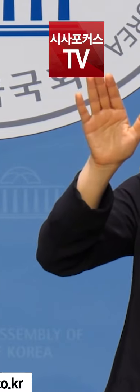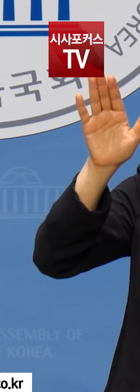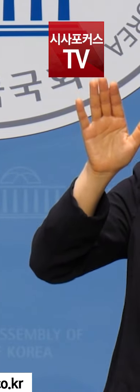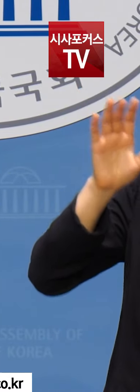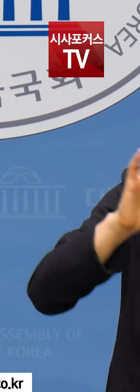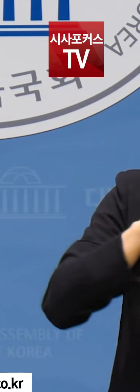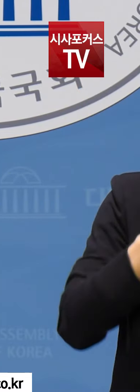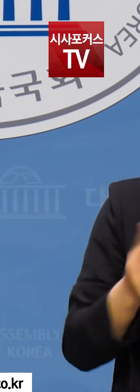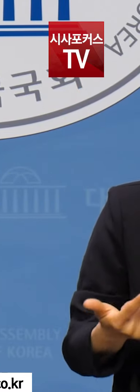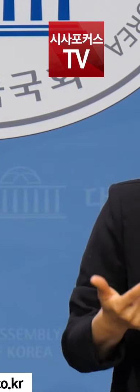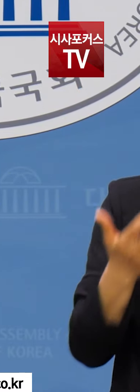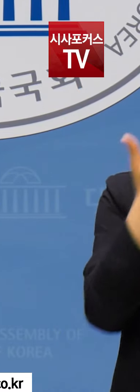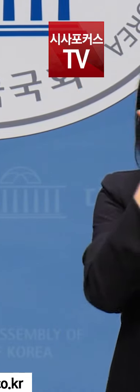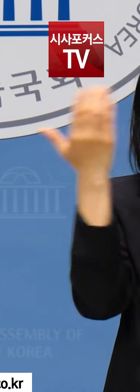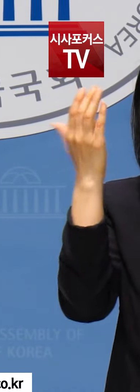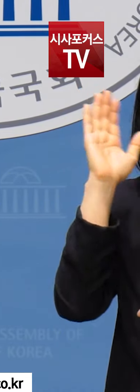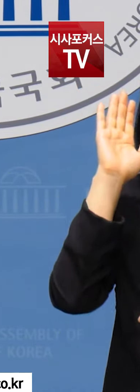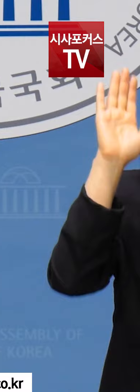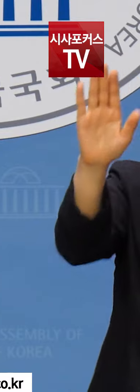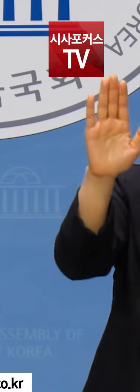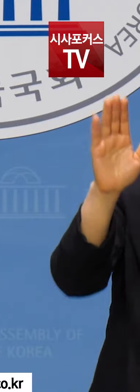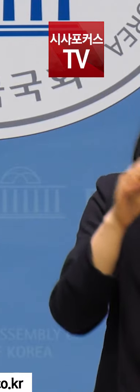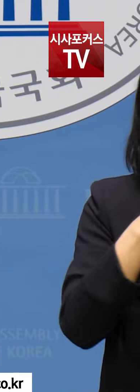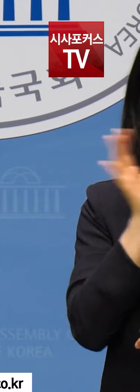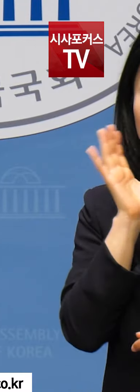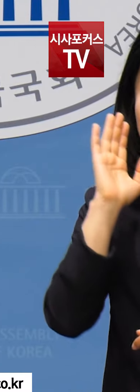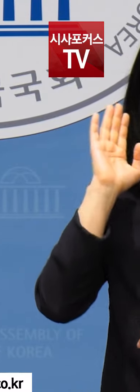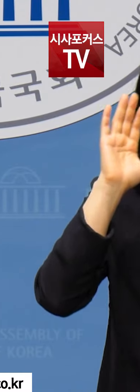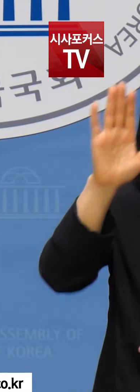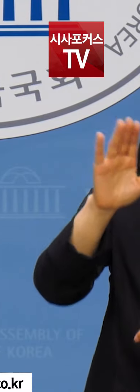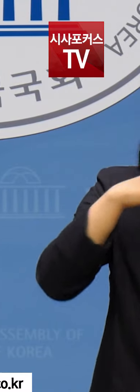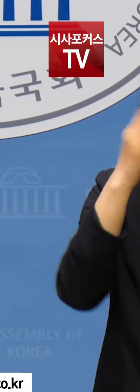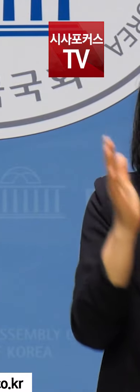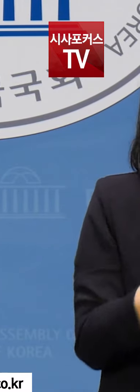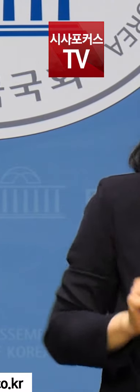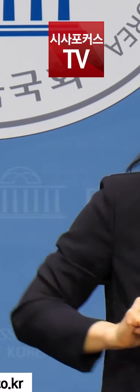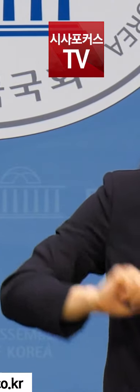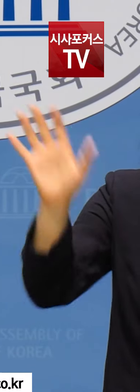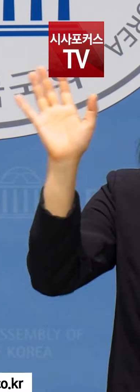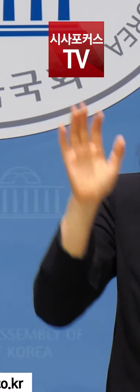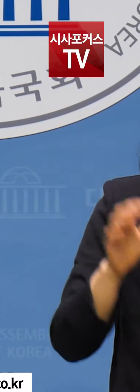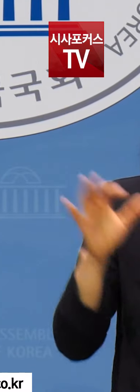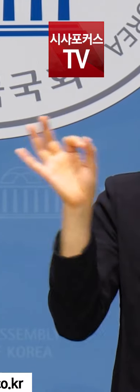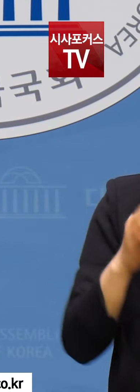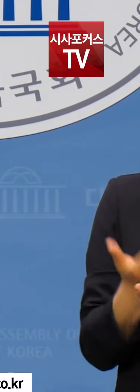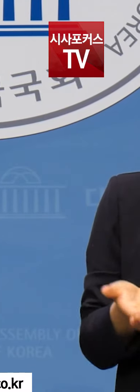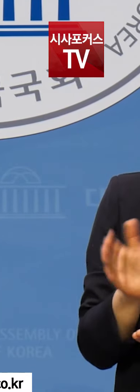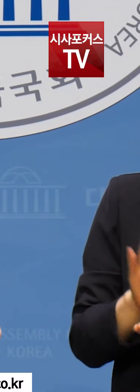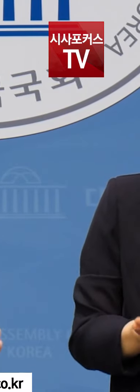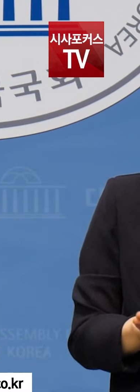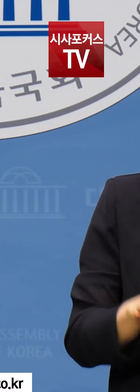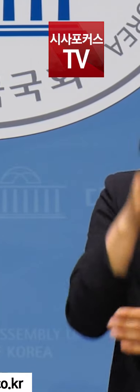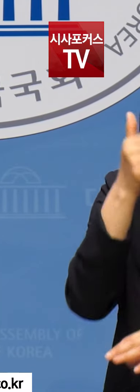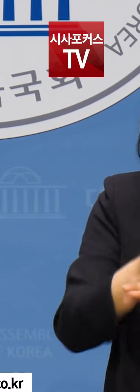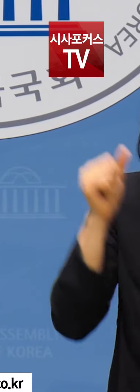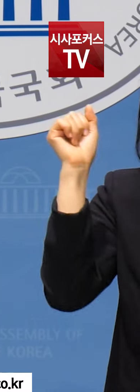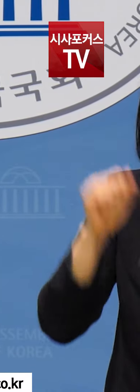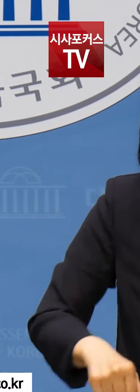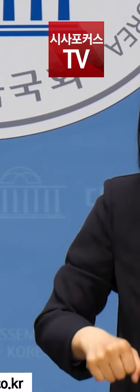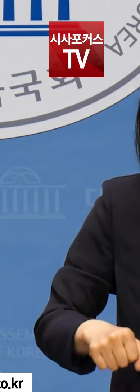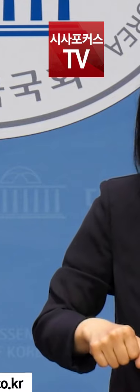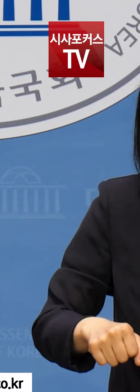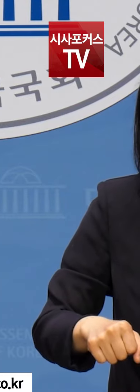노후와 청년의 미래입니다. 얄팍한 정치적 계산으로 날려버린 연금개혁의 대가를 대통령실과